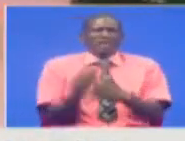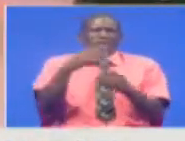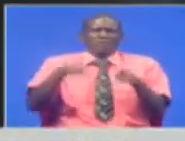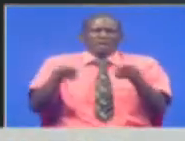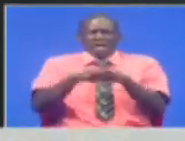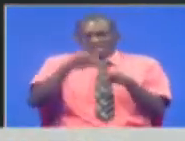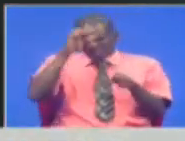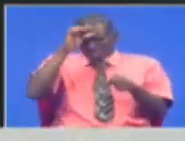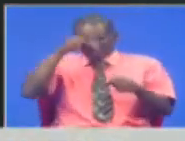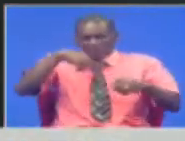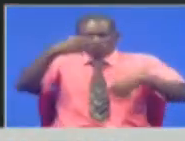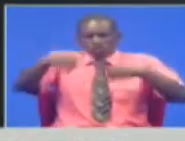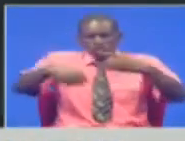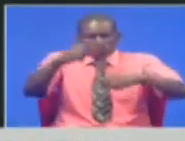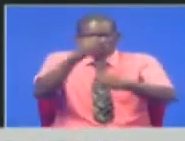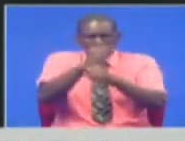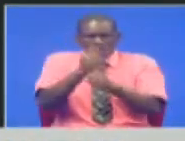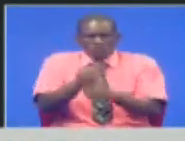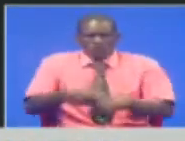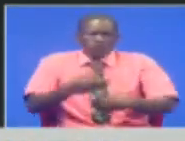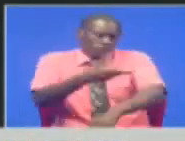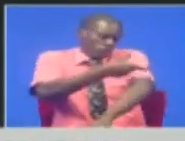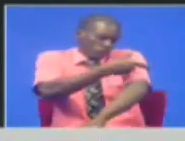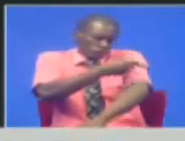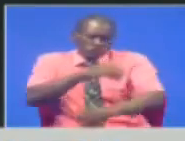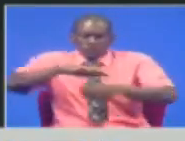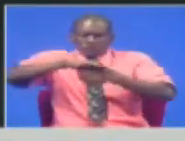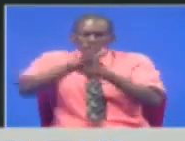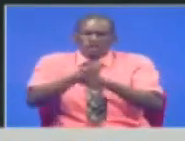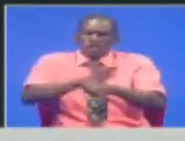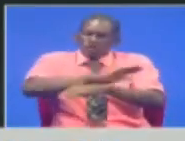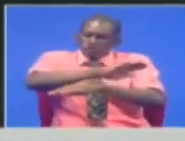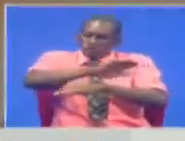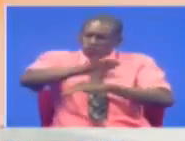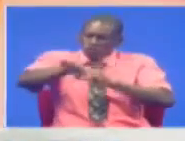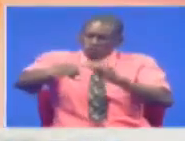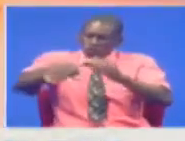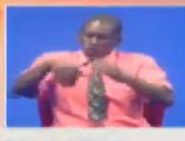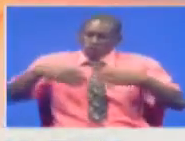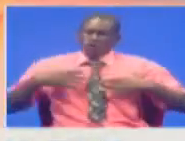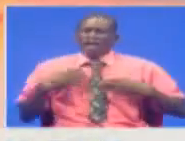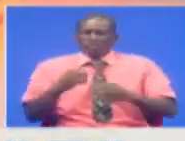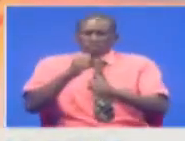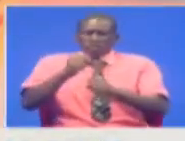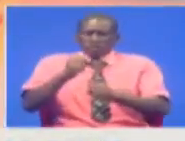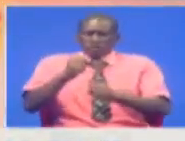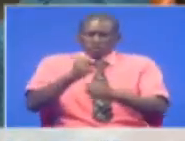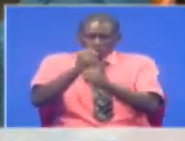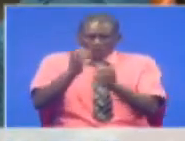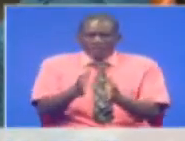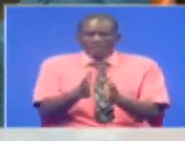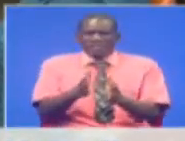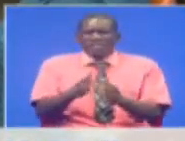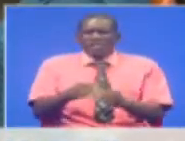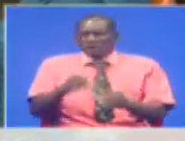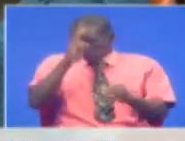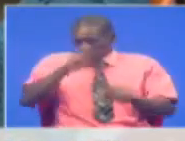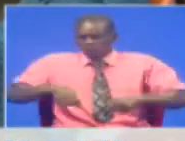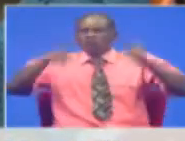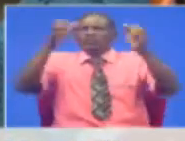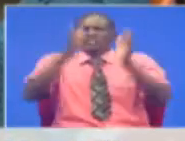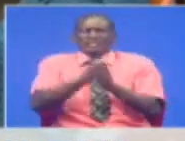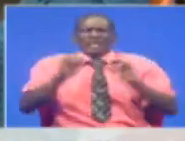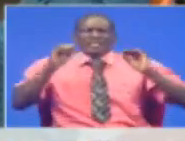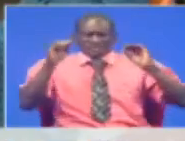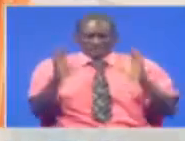serikali ikiendelea na shughuli ya kutoa chanjo ya COVID-19 kwa wahudumu wa afya, maafisa wa usalama na walimu. Kule kusini,